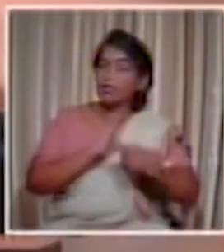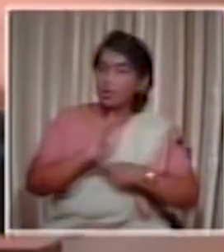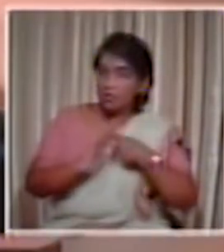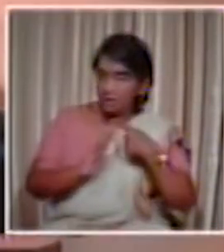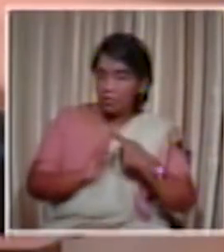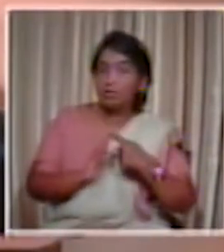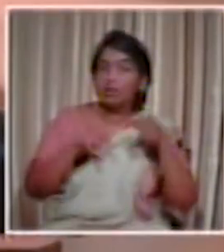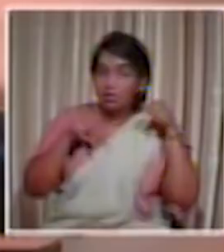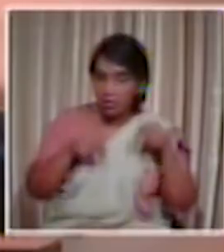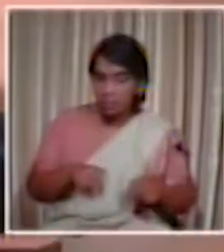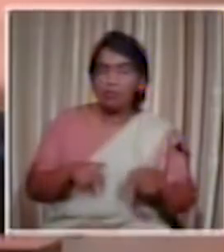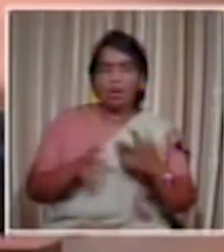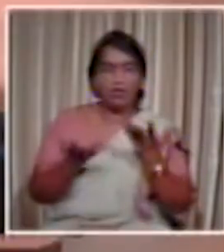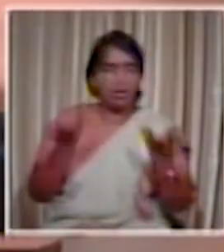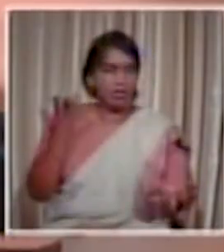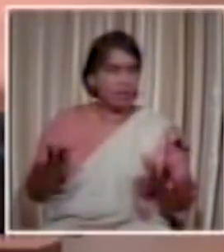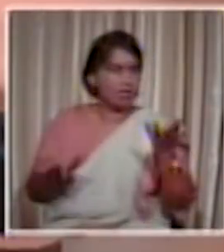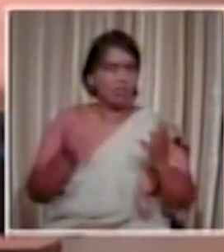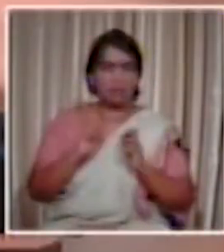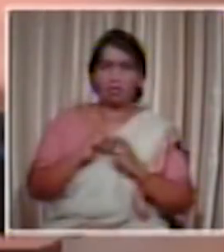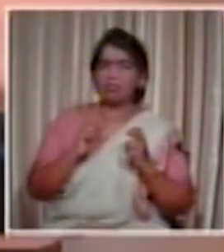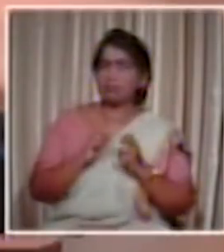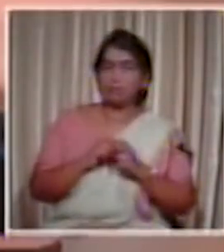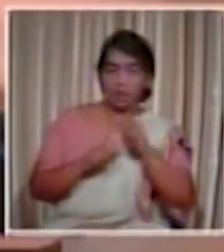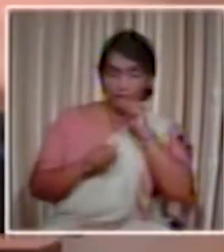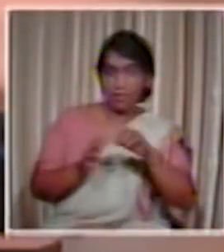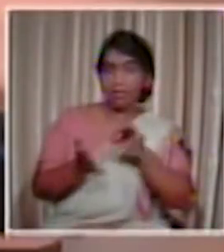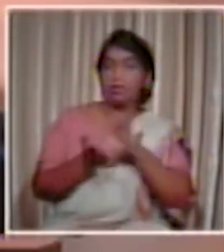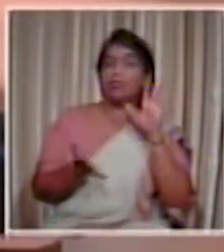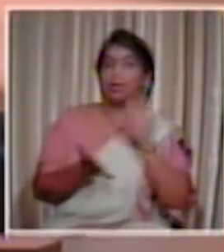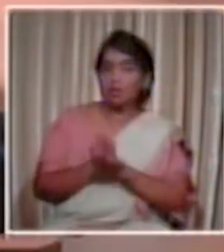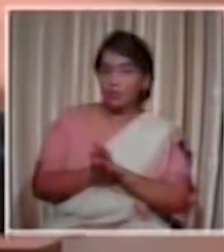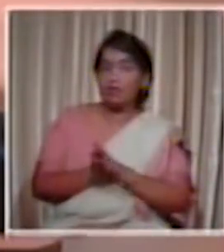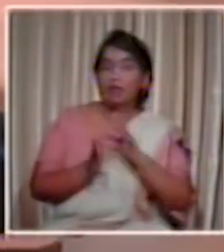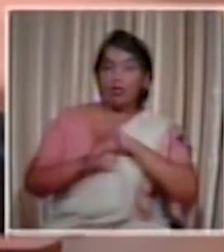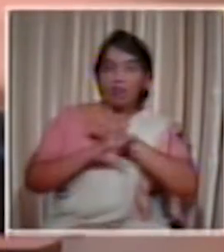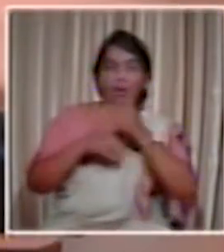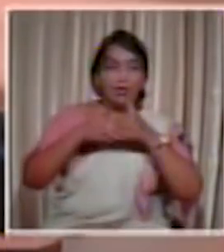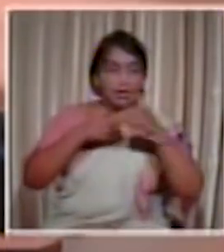මේ තිබෙන අස්ථාවර භාවය ස්ථාවර කරන්න පුළුවන්